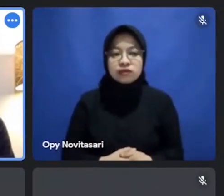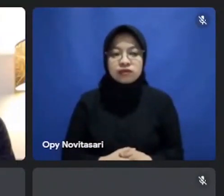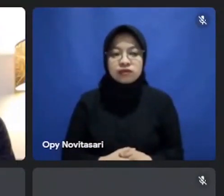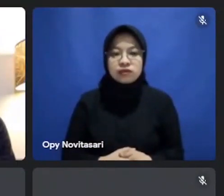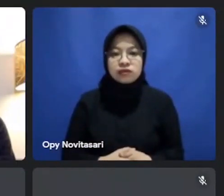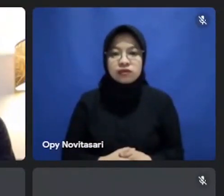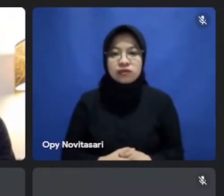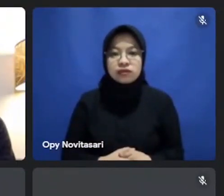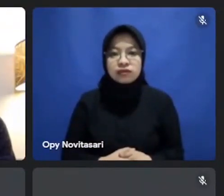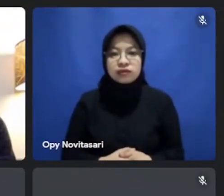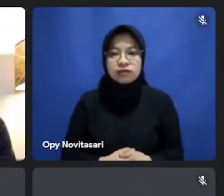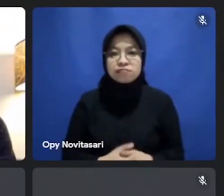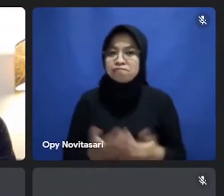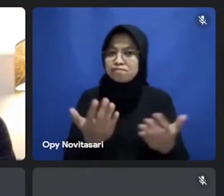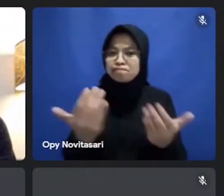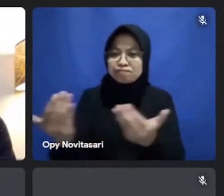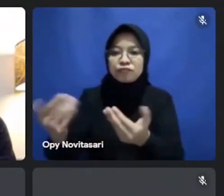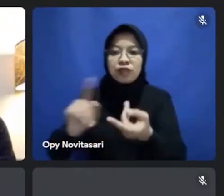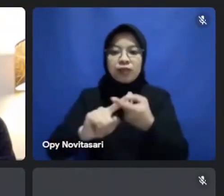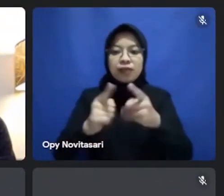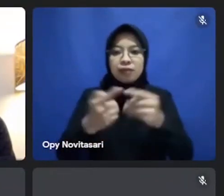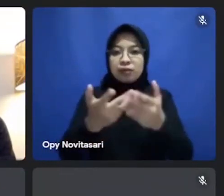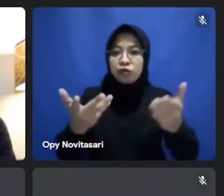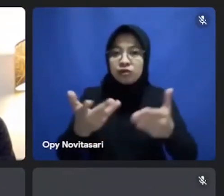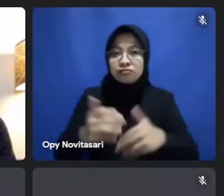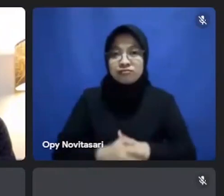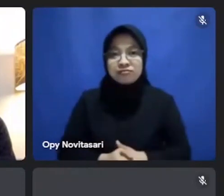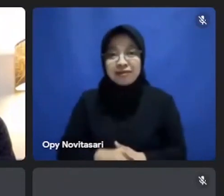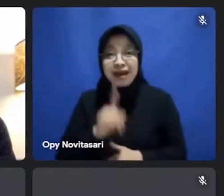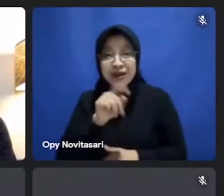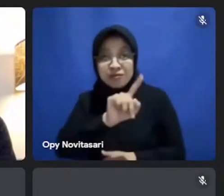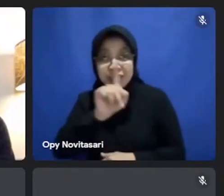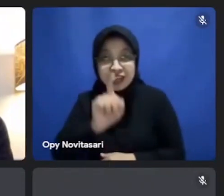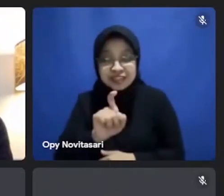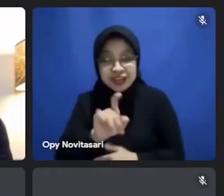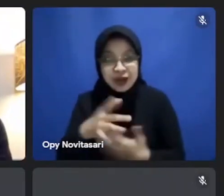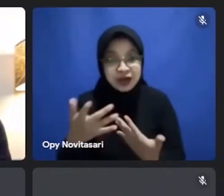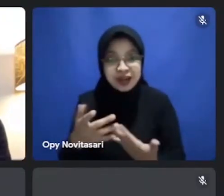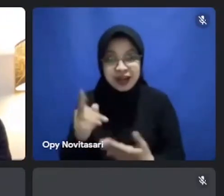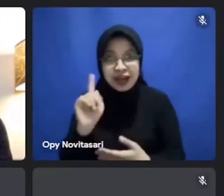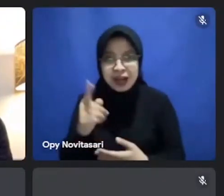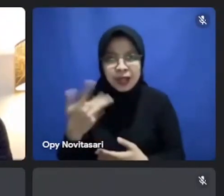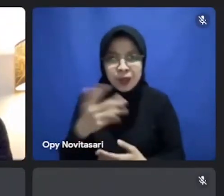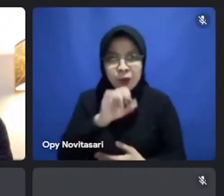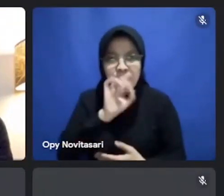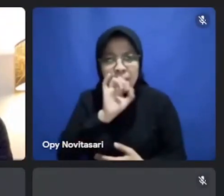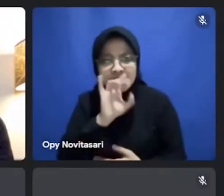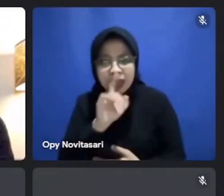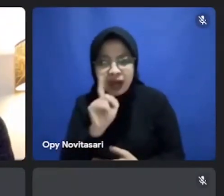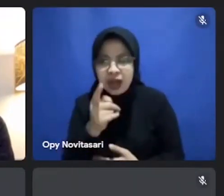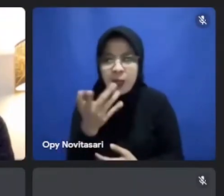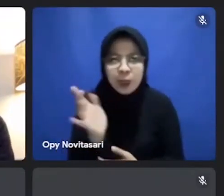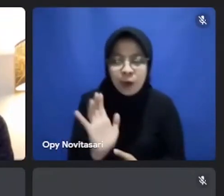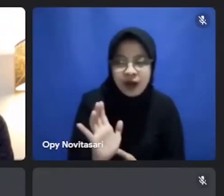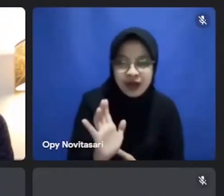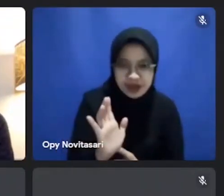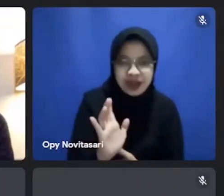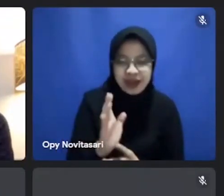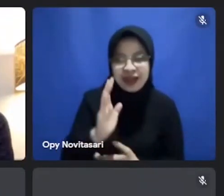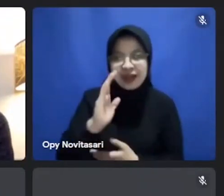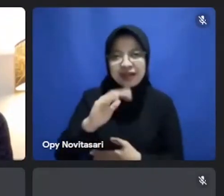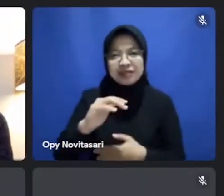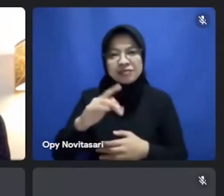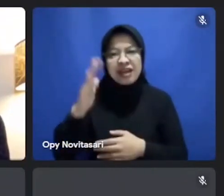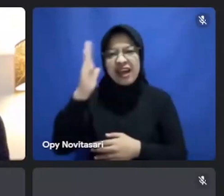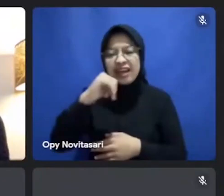eh Mari teman-teman Apakah ada yang punya pertanyaan atau komentar mengenai sesi